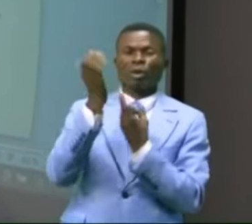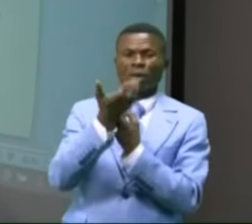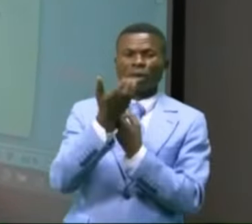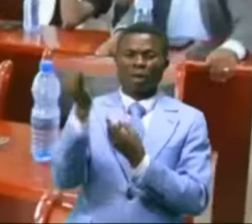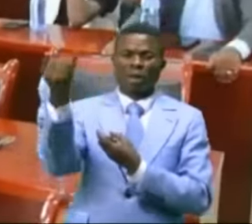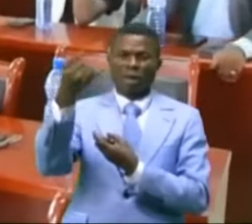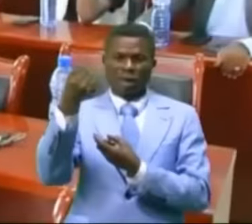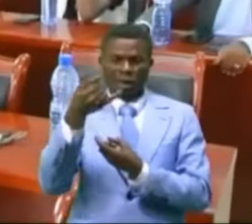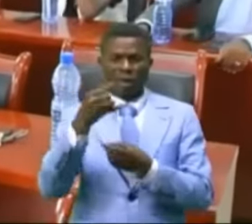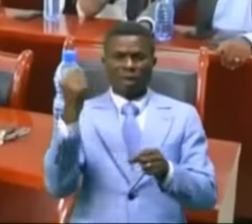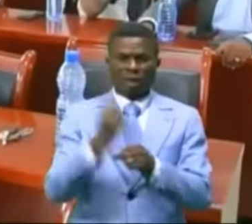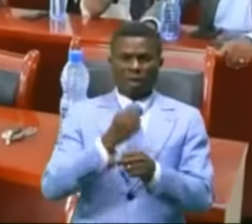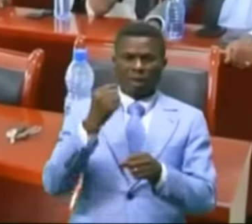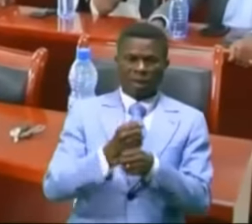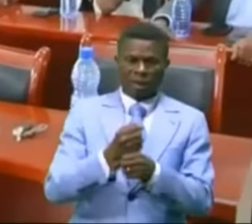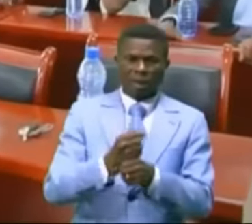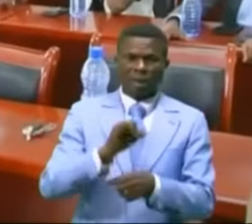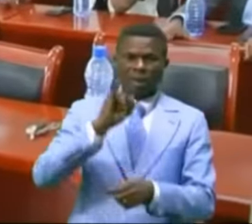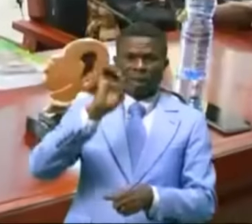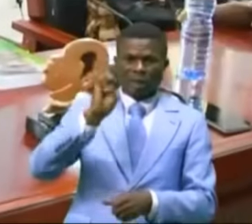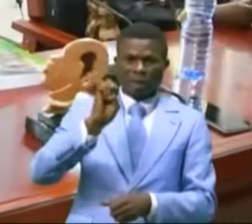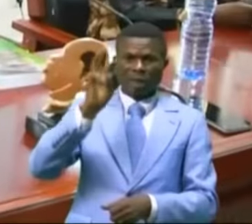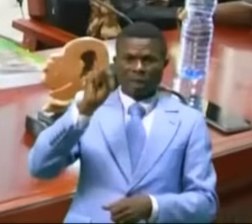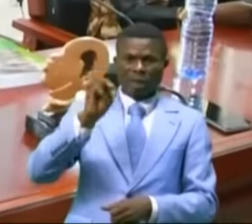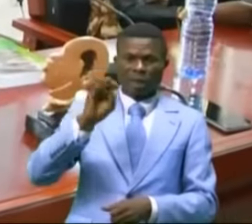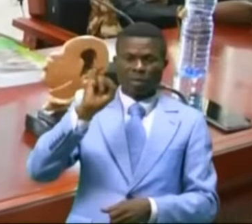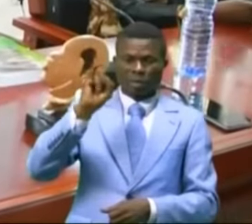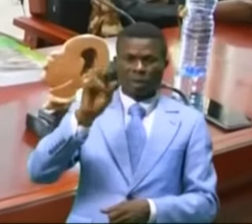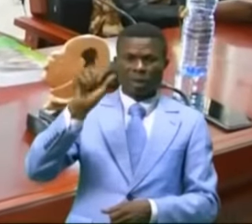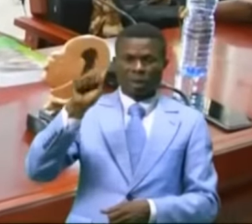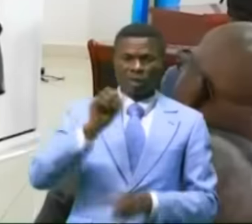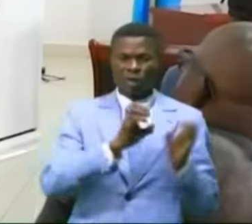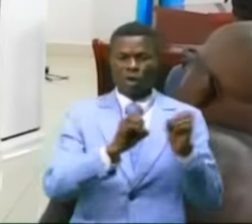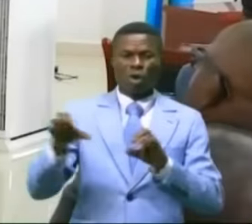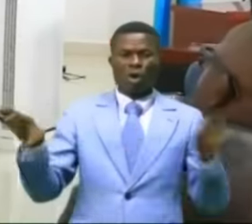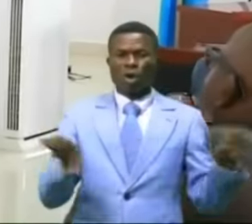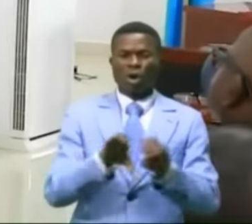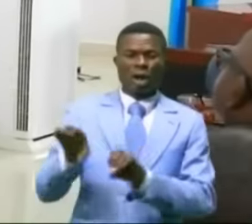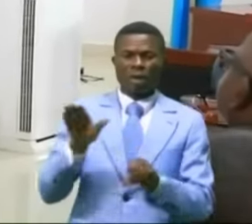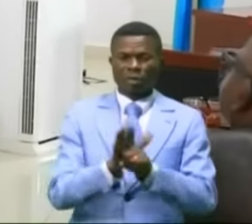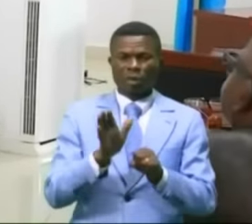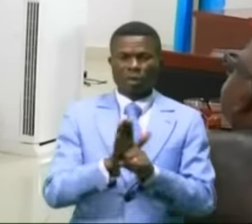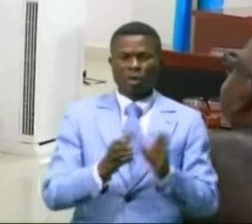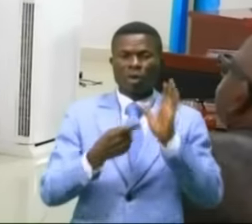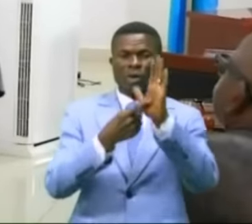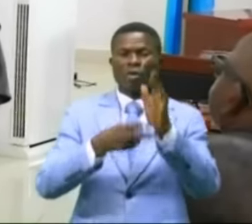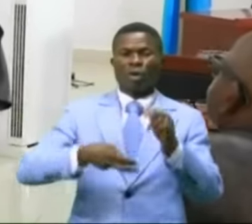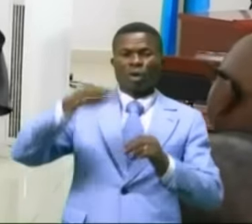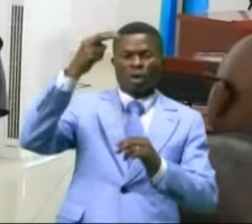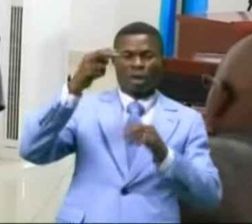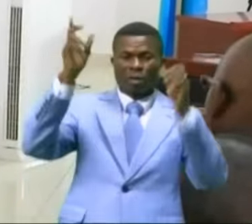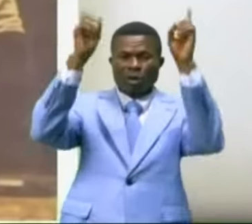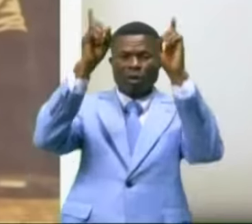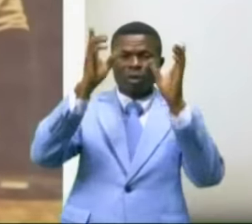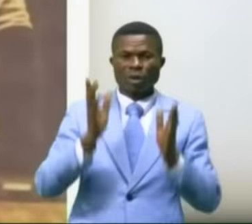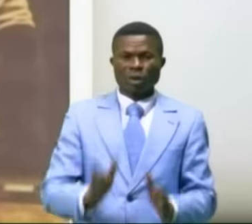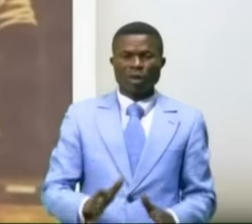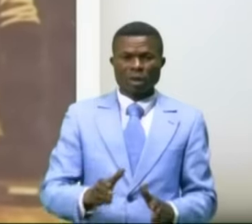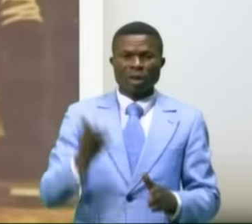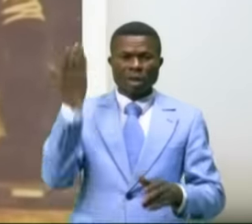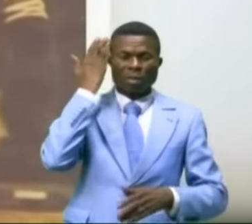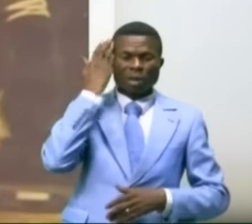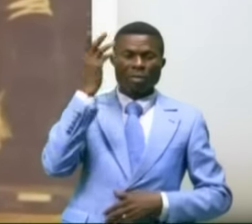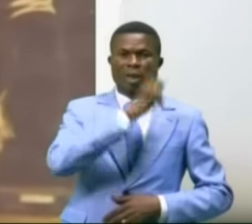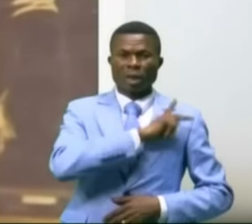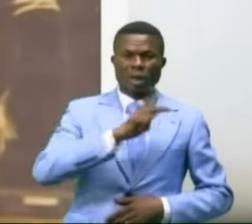et services, EMIVAC va organiser plusieurs manifestations pour faire connaître la dimension panafricaniste de Simon